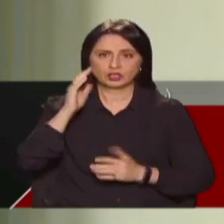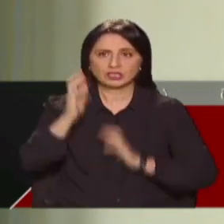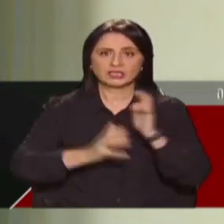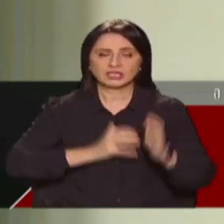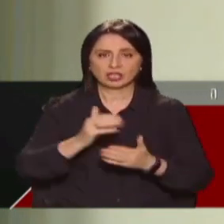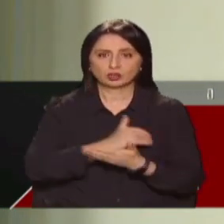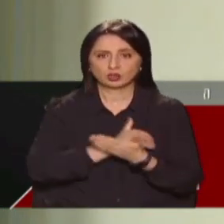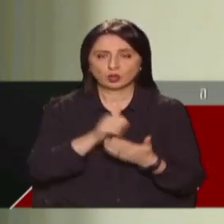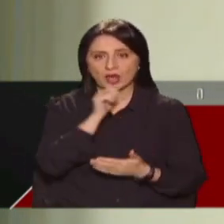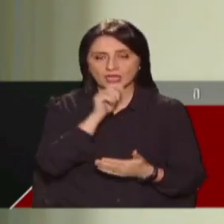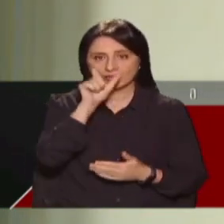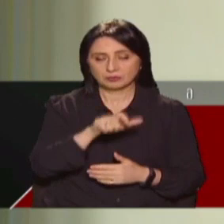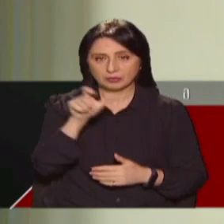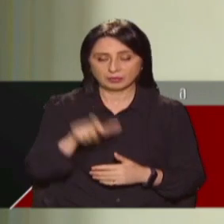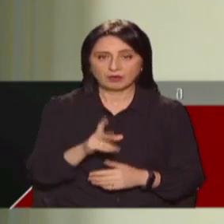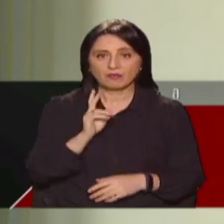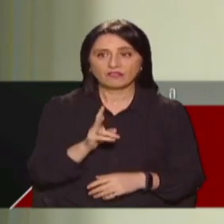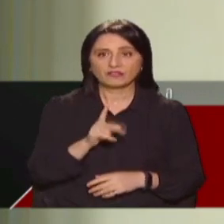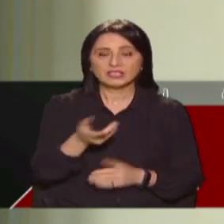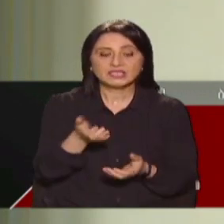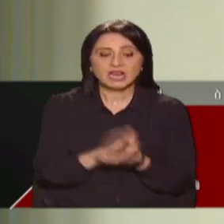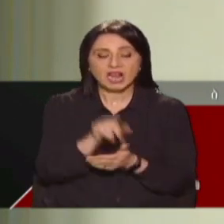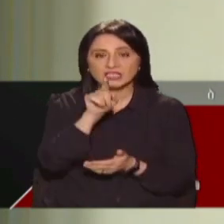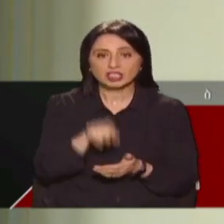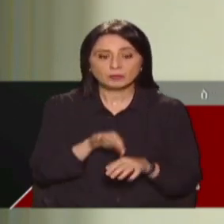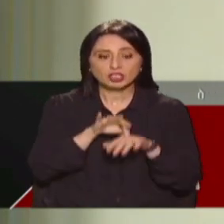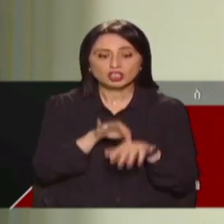saertashorso donis ekspertebi romlebits